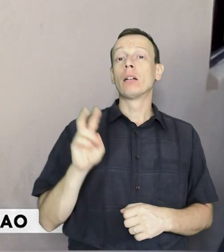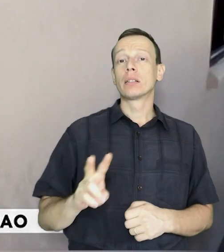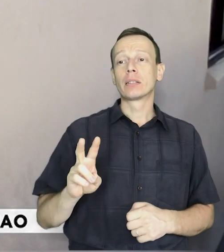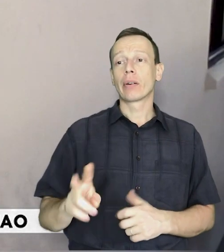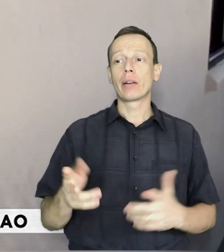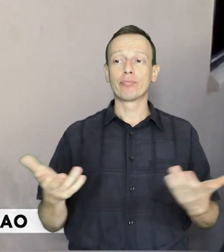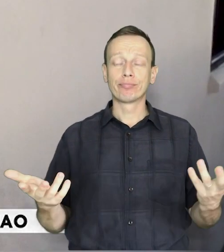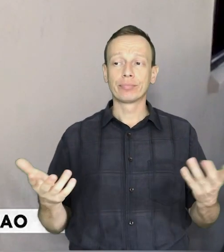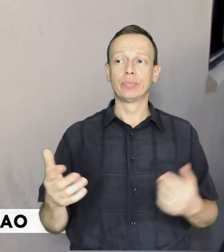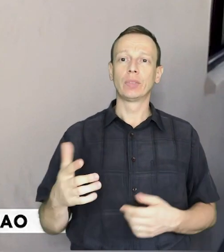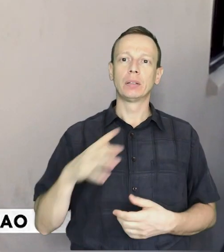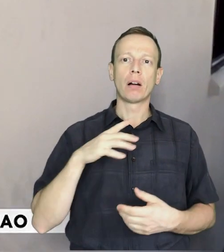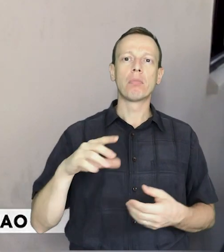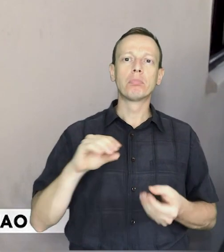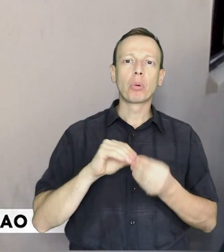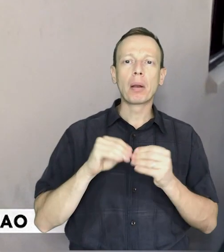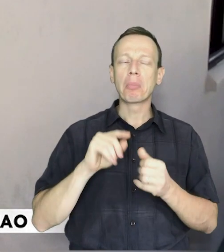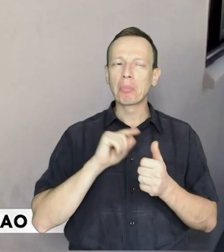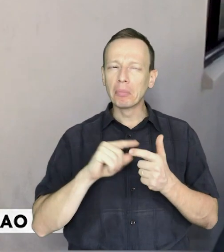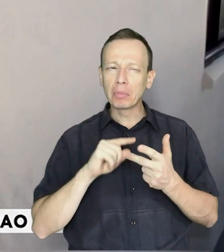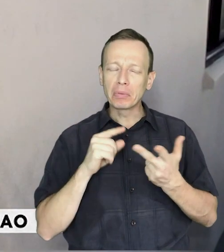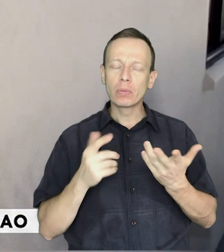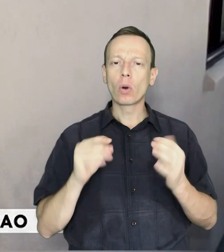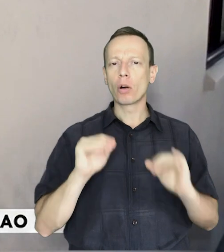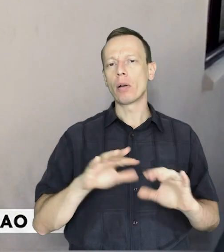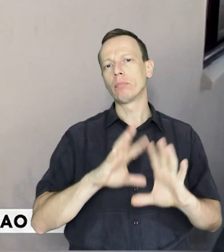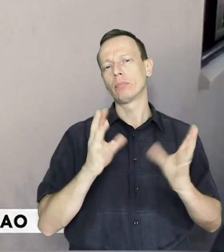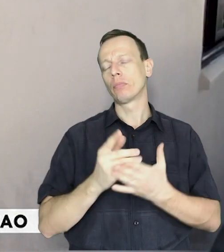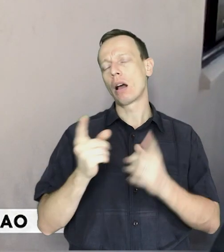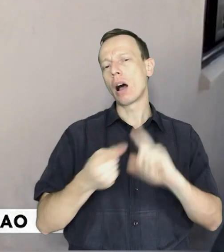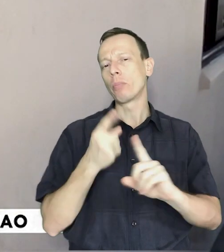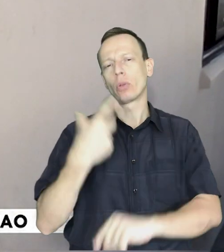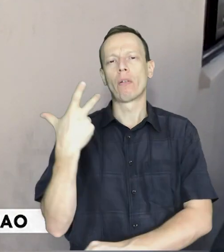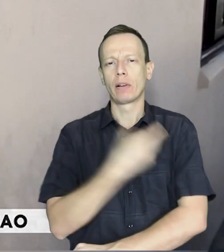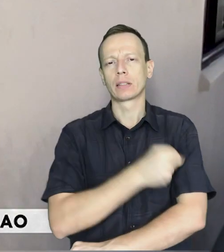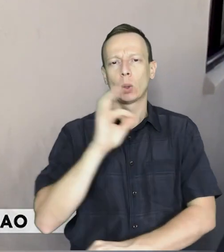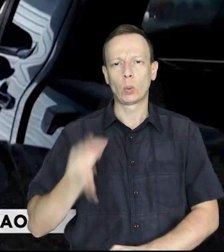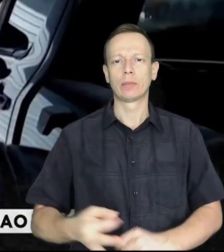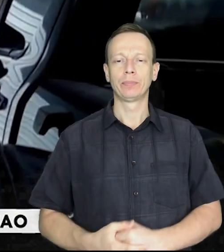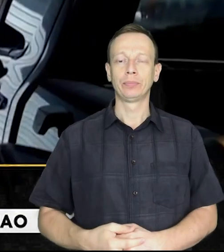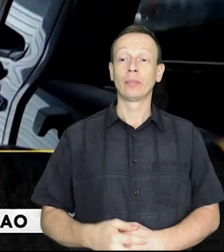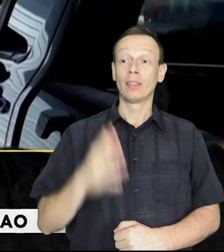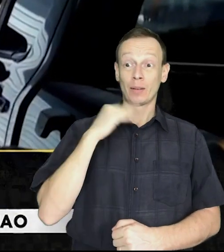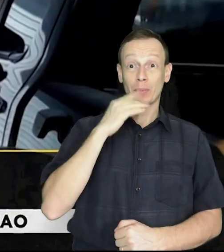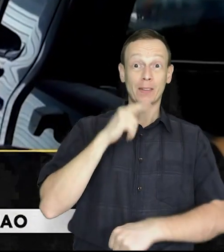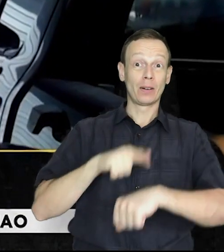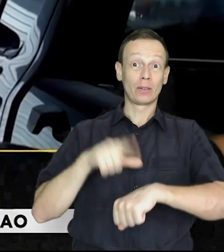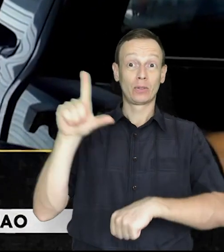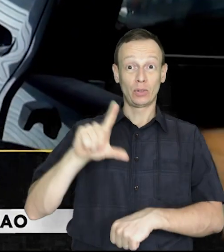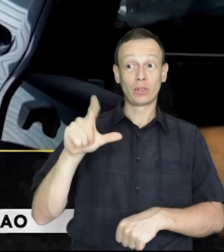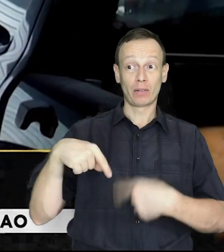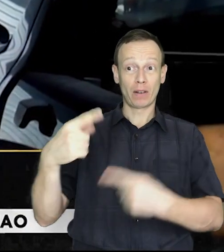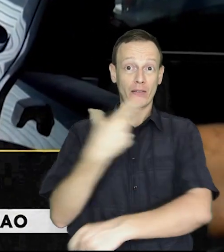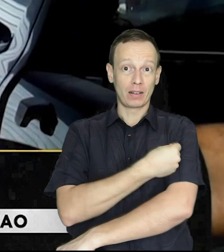petits incidents qu'il y a eu par rapport à ça, moi, je pense qu'il faut qu'on se fasse vacciner. Cet après-midi à 2h, je me fais